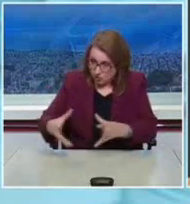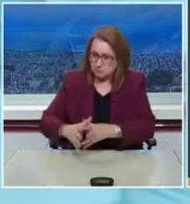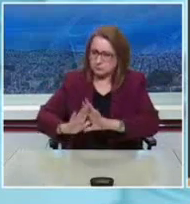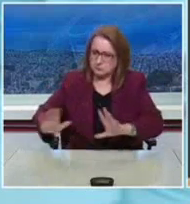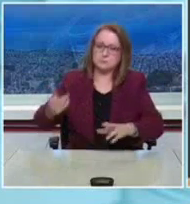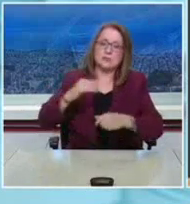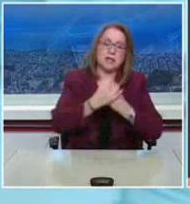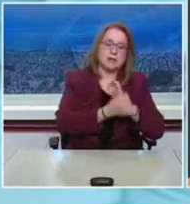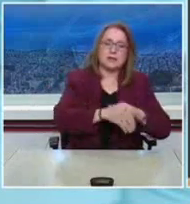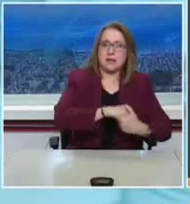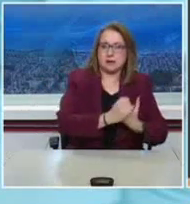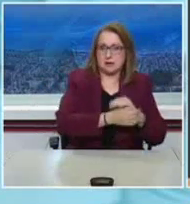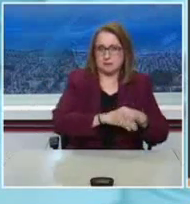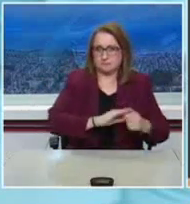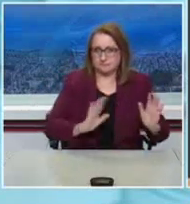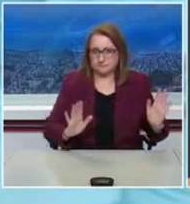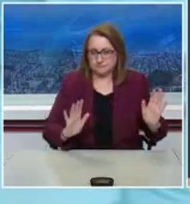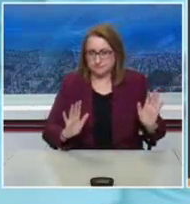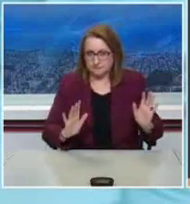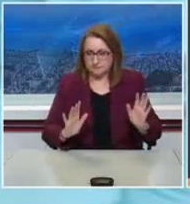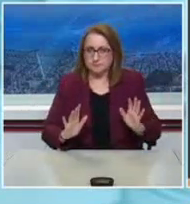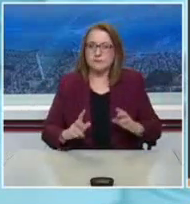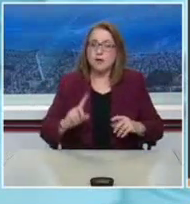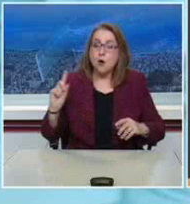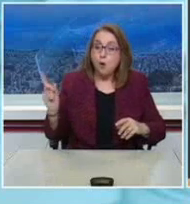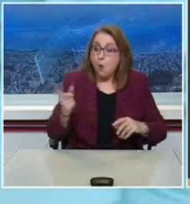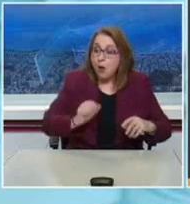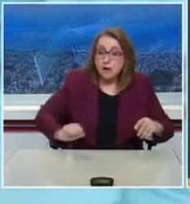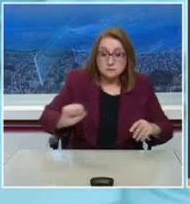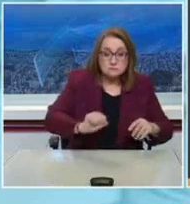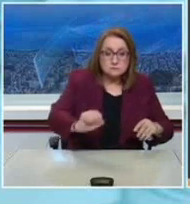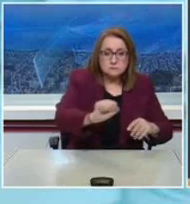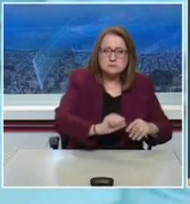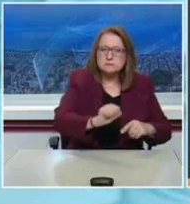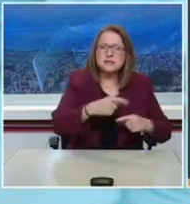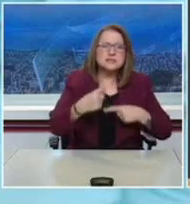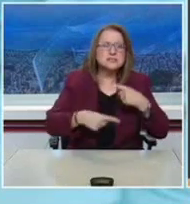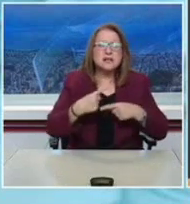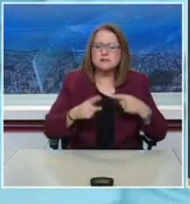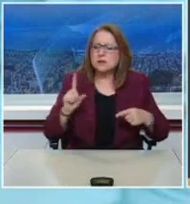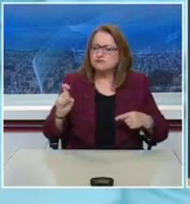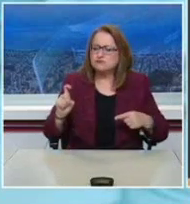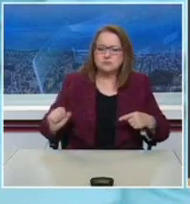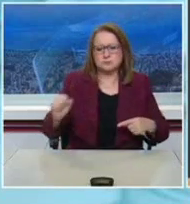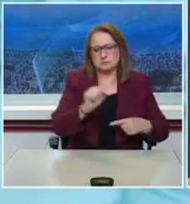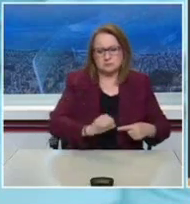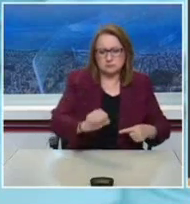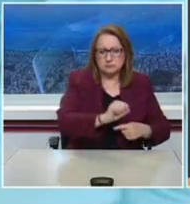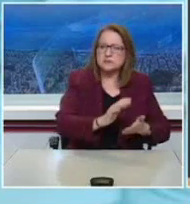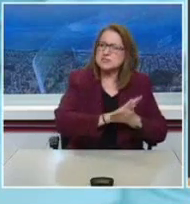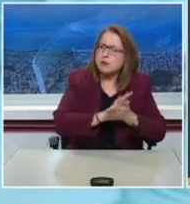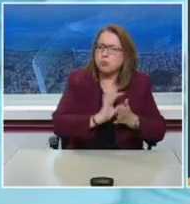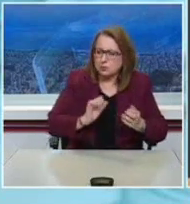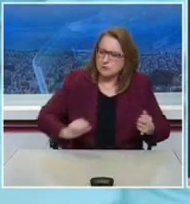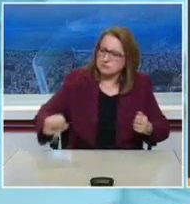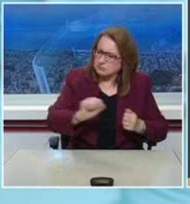Οποιασδήποτε επιφάνειες και αντικείμενα στο δωμάτιο του ασθενούς μπορούμε να τα καθαρίζουμε καθημερινά με κοινό απορρυπαντικό ή σαπούνι, να το ξεπλένουμε και μπορούμε και να